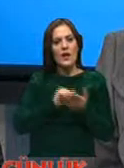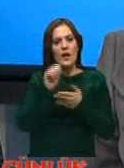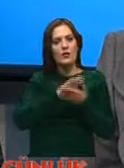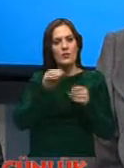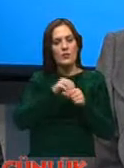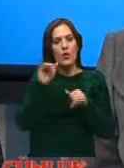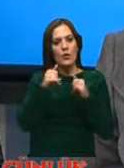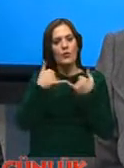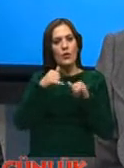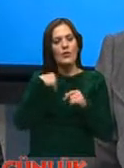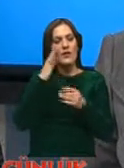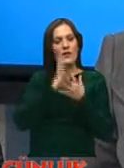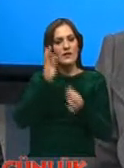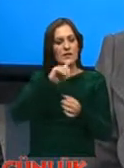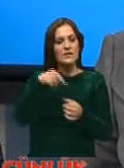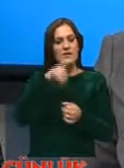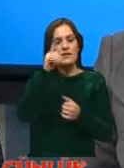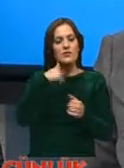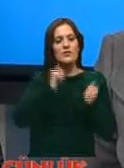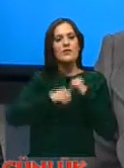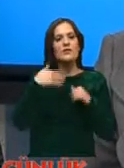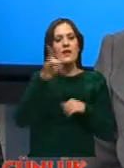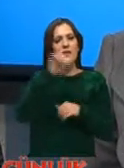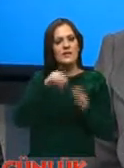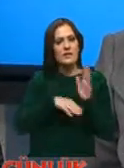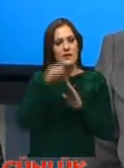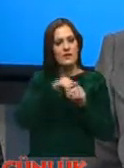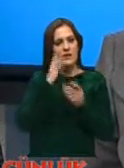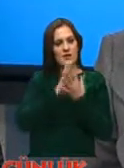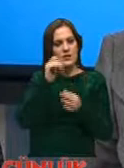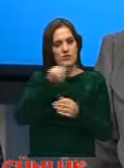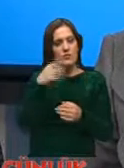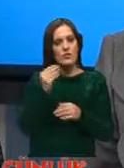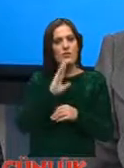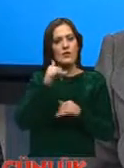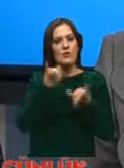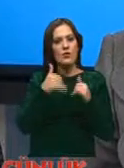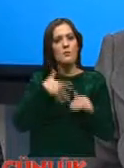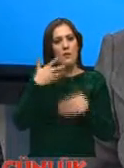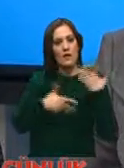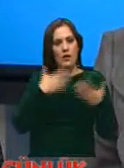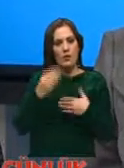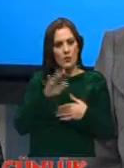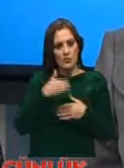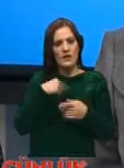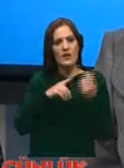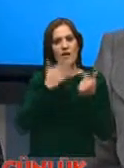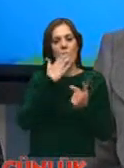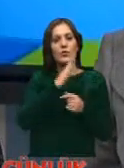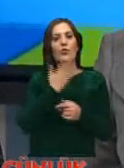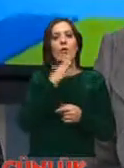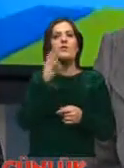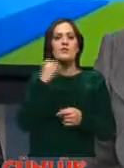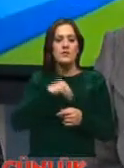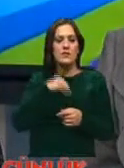durumda oyun oynayan kitle sadece üniversite değil, lise seviyesinde kişiler de çok fazla oyuna meraklı olabiliyor. İlkokul yok zannediyorsunuz